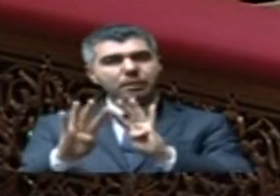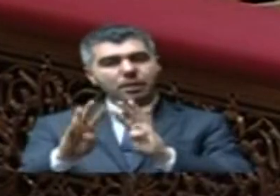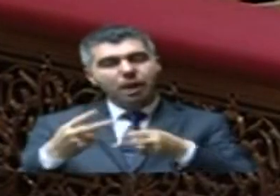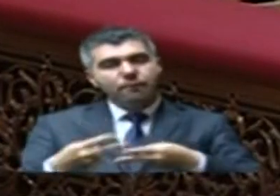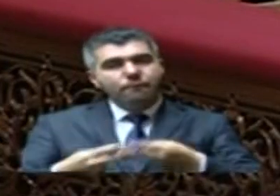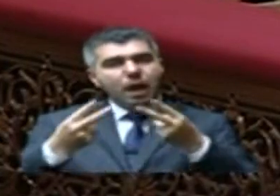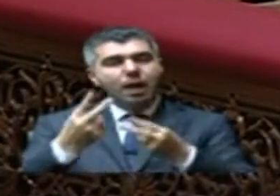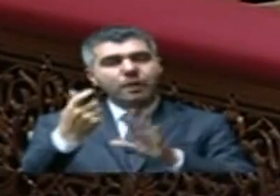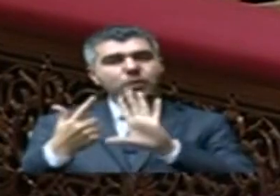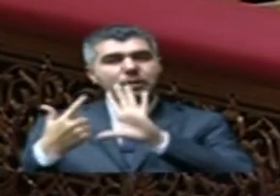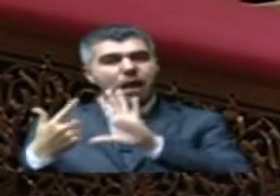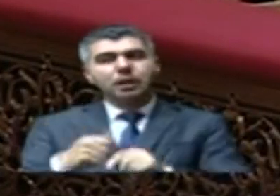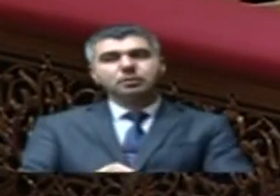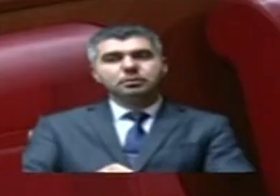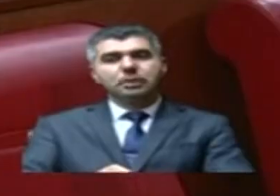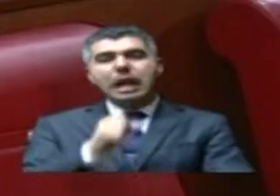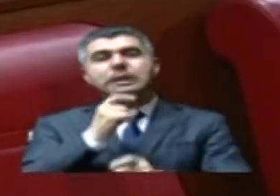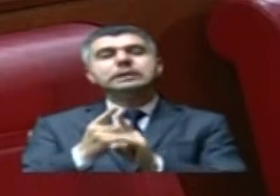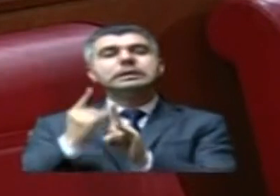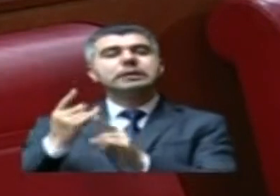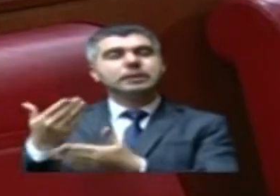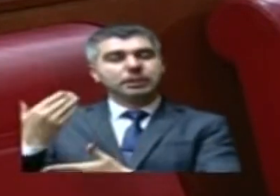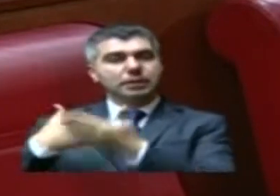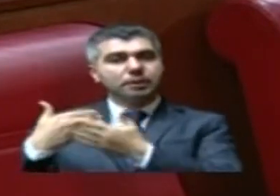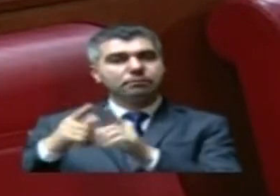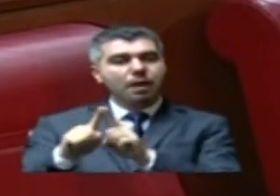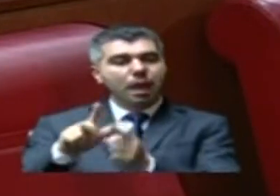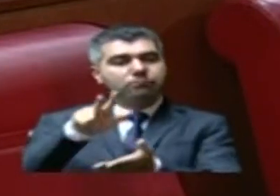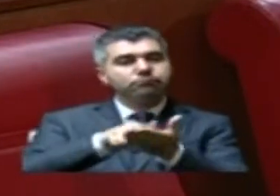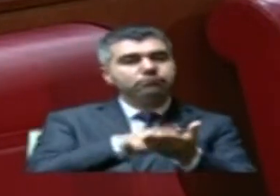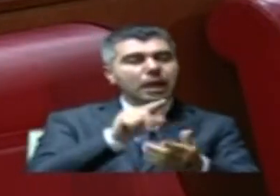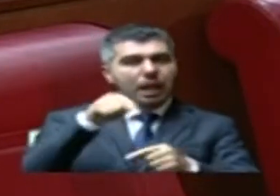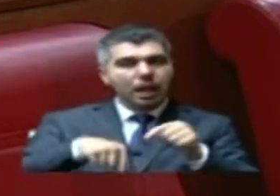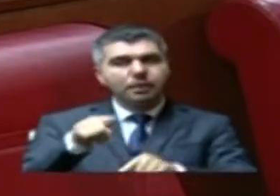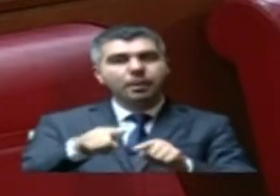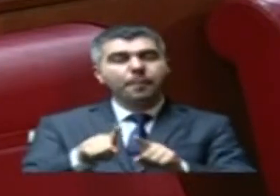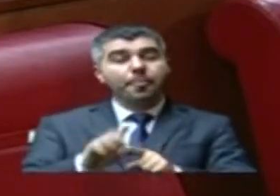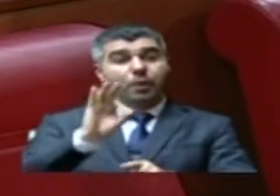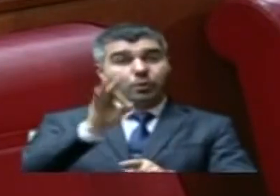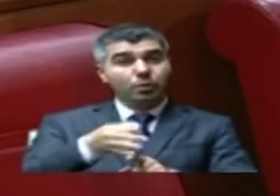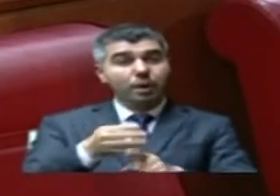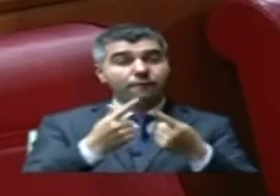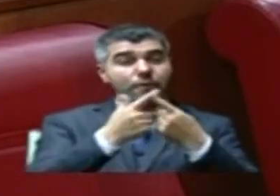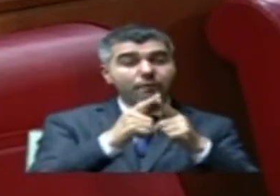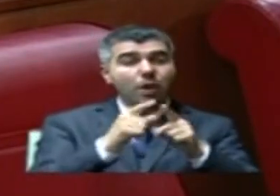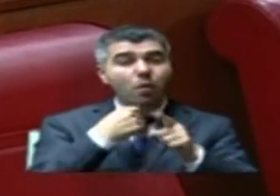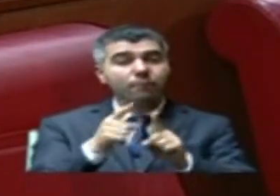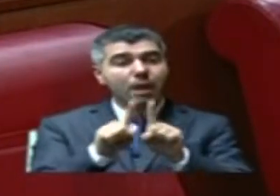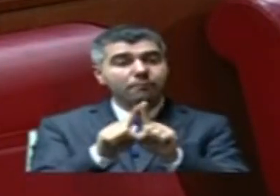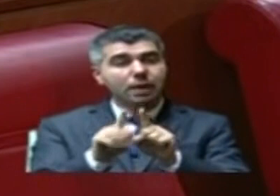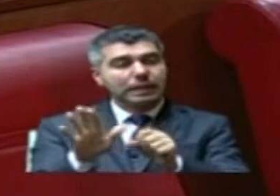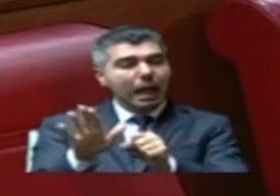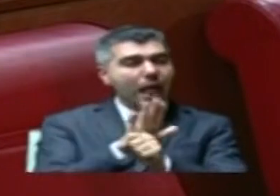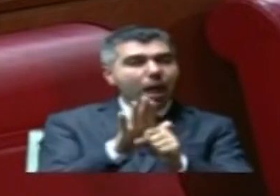كان موجود منذ مدة وفي إطار تدبير لا مركزي، وشكل فرصة لحل مشكلة الاكتظاظ